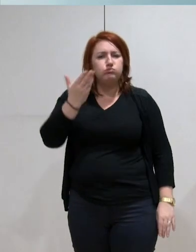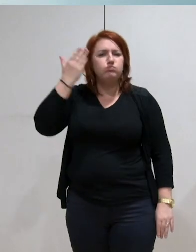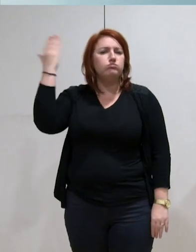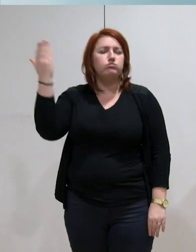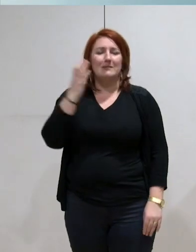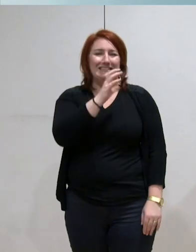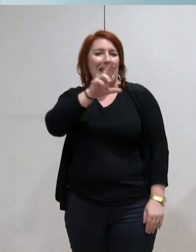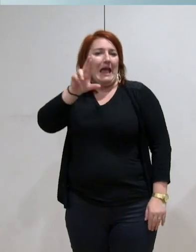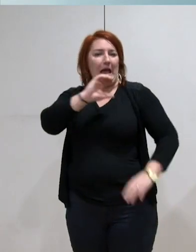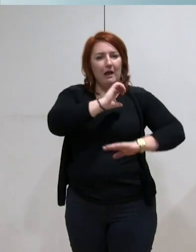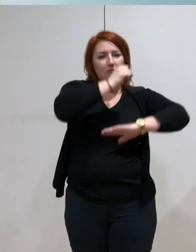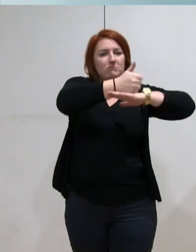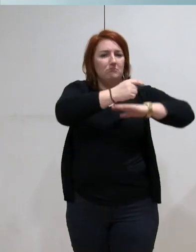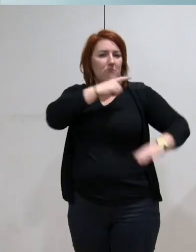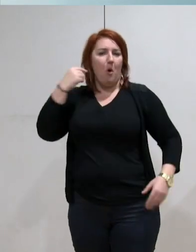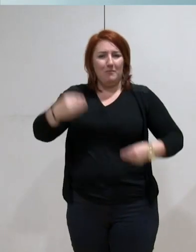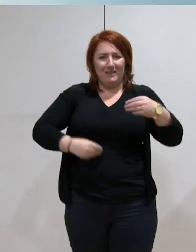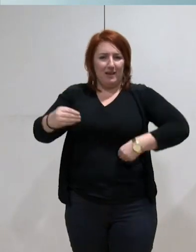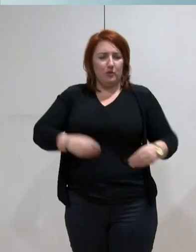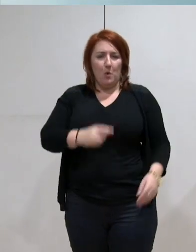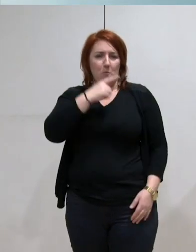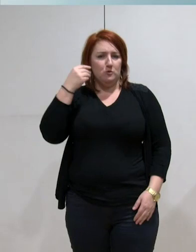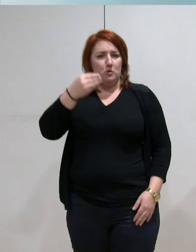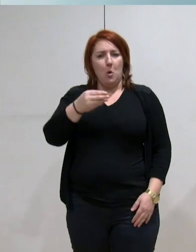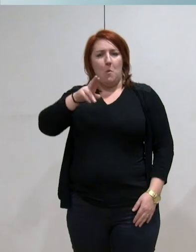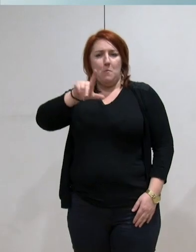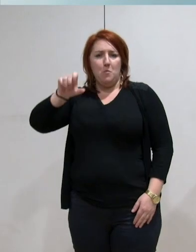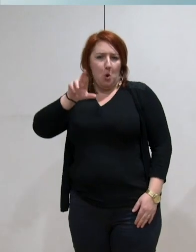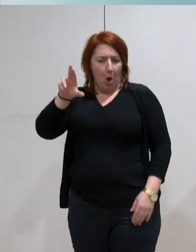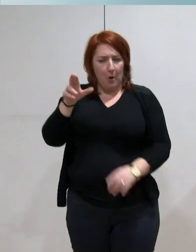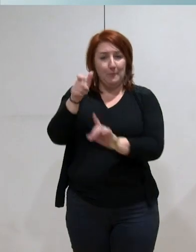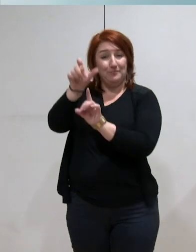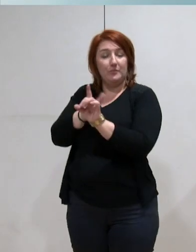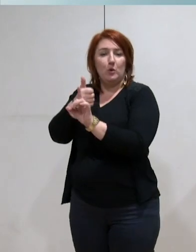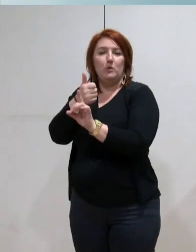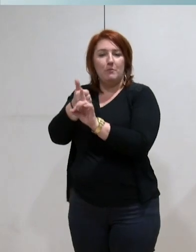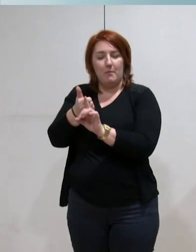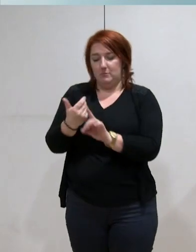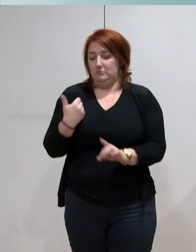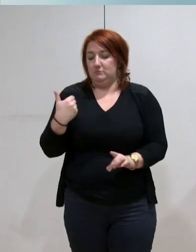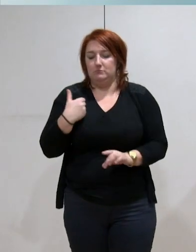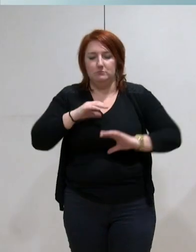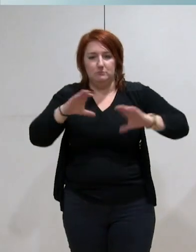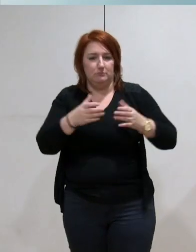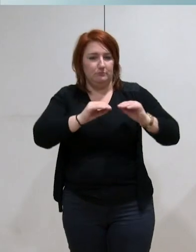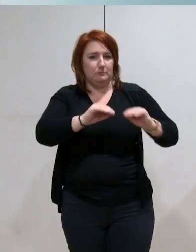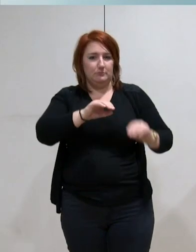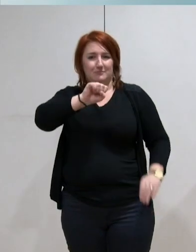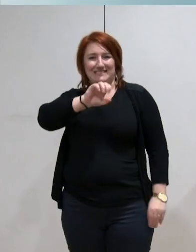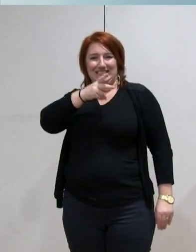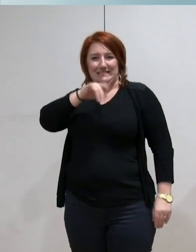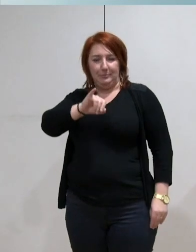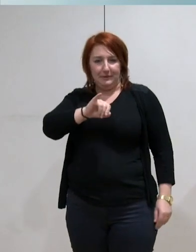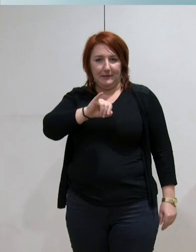du Conservatoire Thierry müer vient de de prendre en formation CPI la